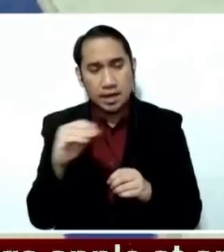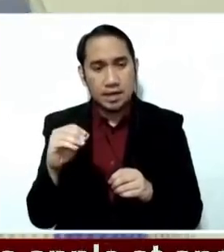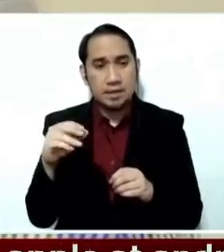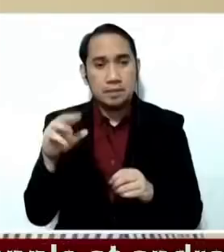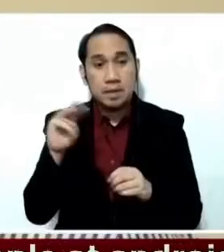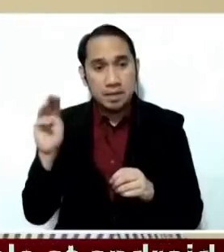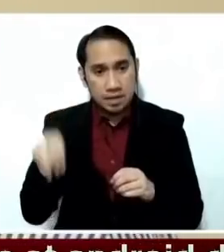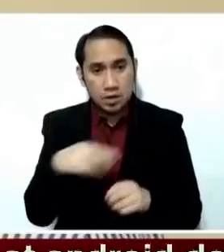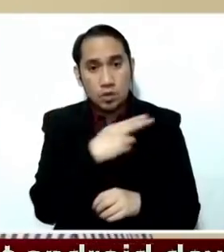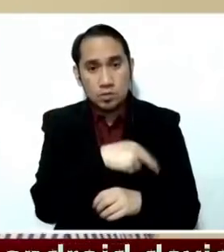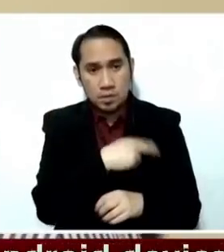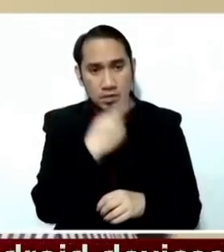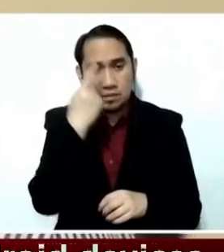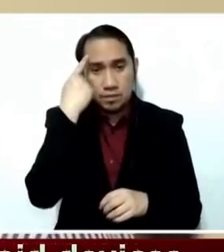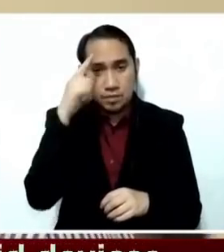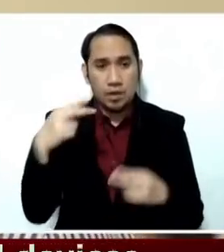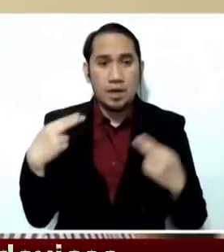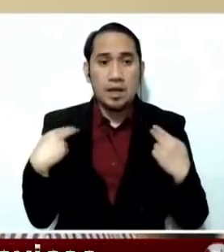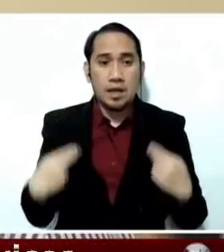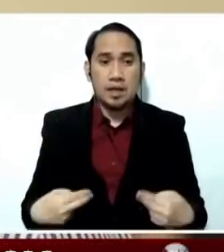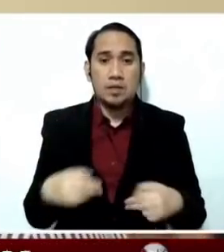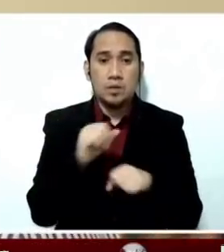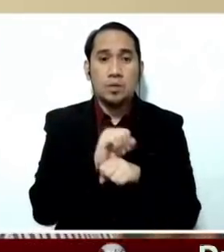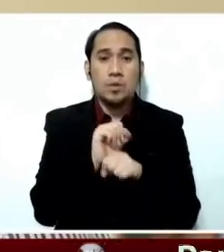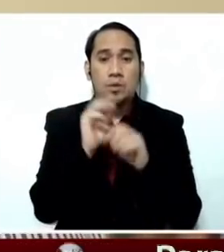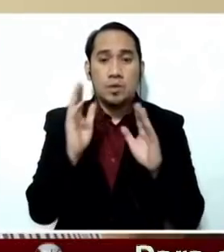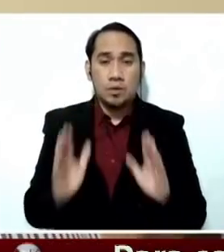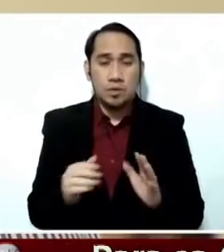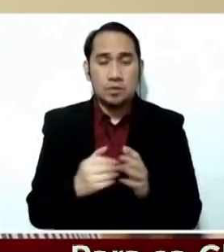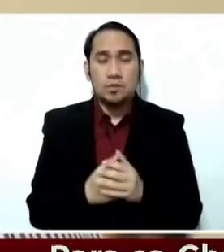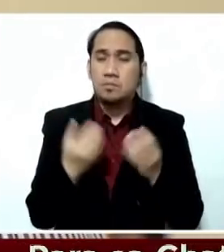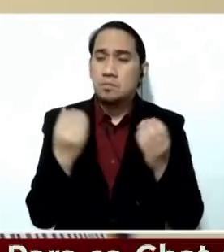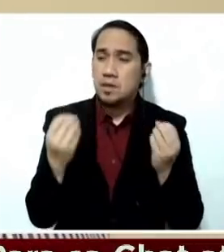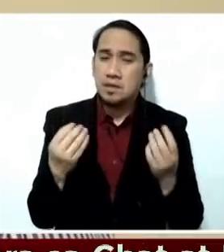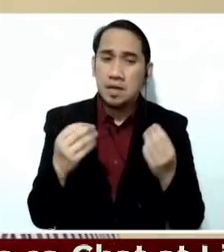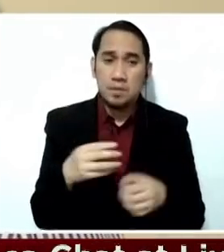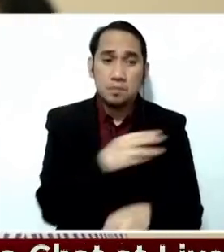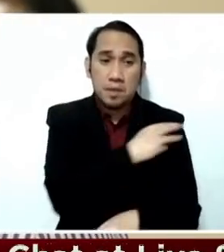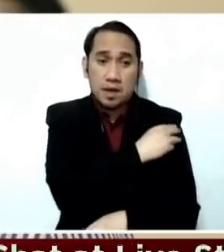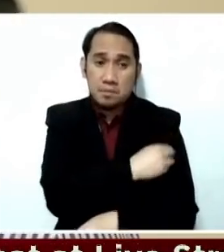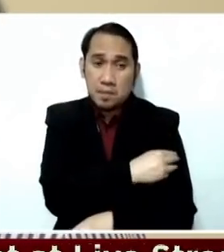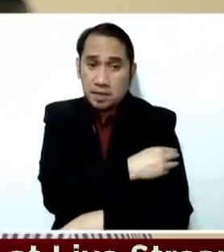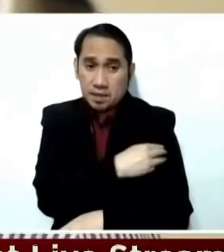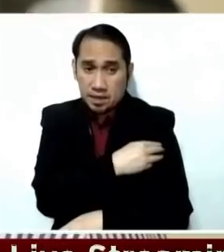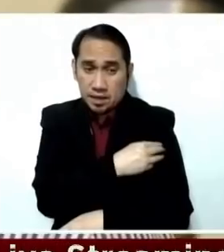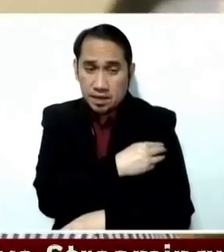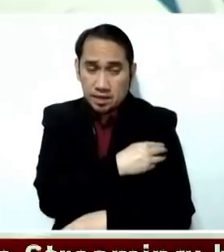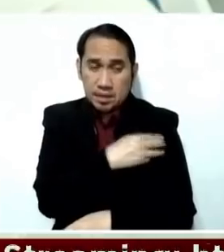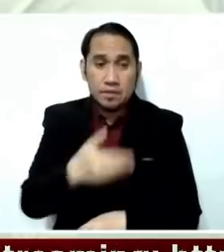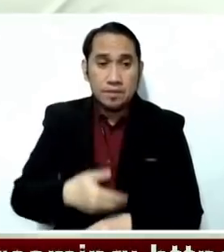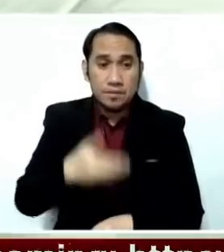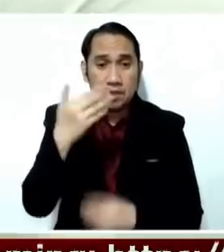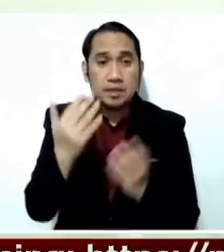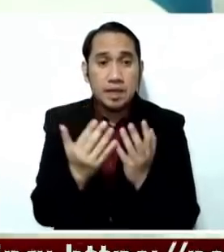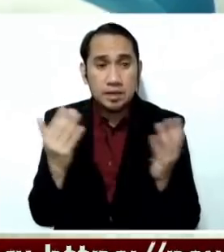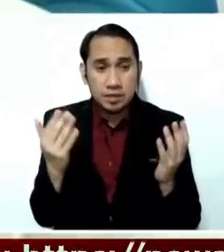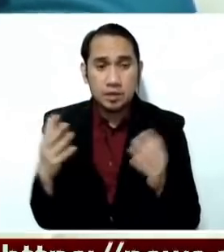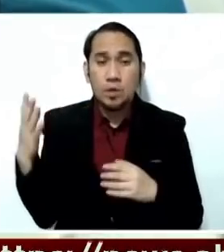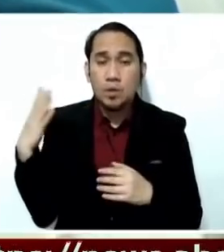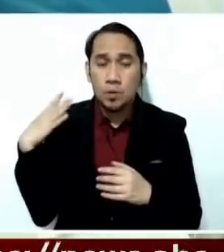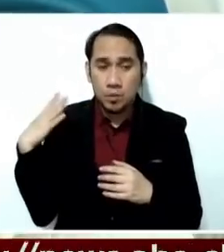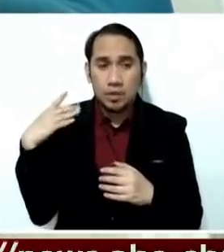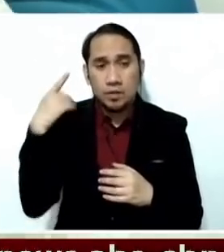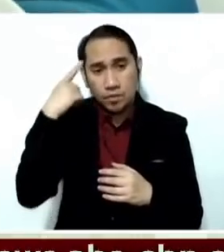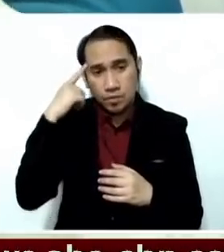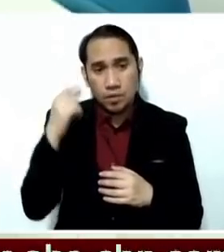workers. Marami kasi tayong mga ibang mga frontliners, medical frontliners, na naghihintay pa rin ng ibang bakuna. Try namin sa kanila